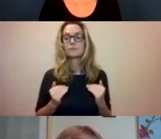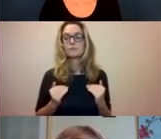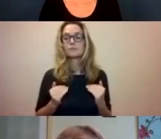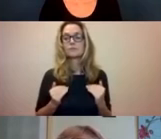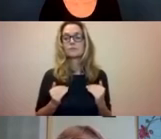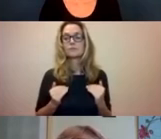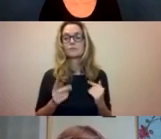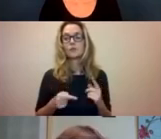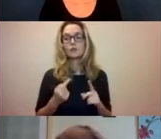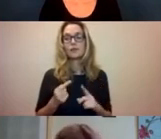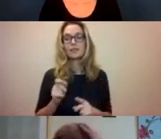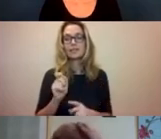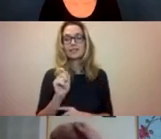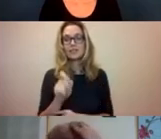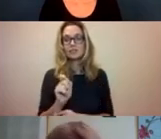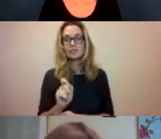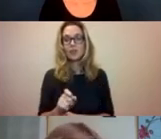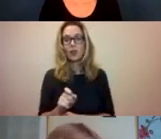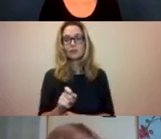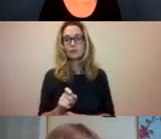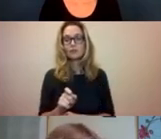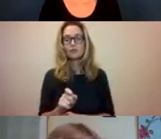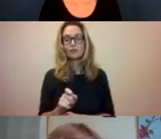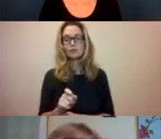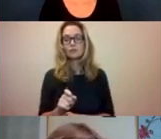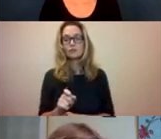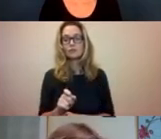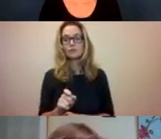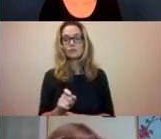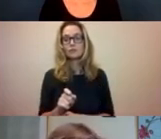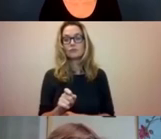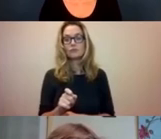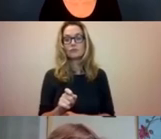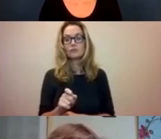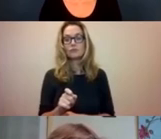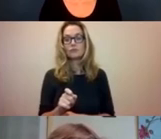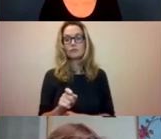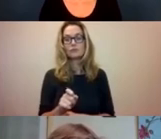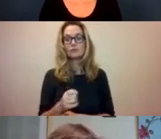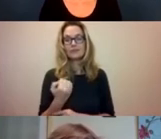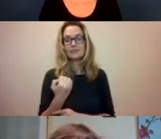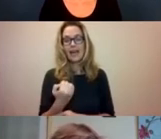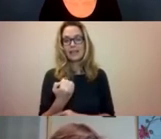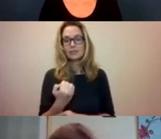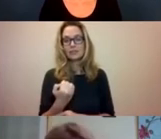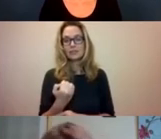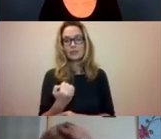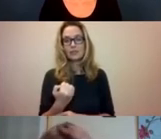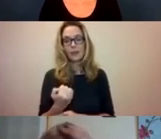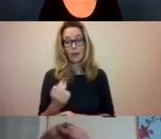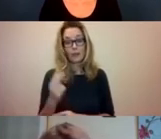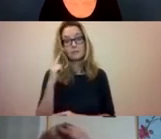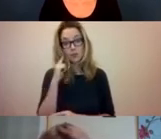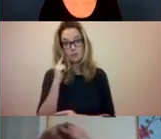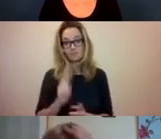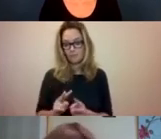plus kwam ik toen terecht in, niet van ernstig naar zeer ernstig, maar kwam ik terecht in doofheid.